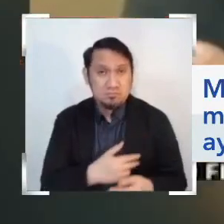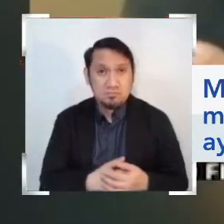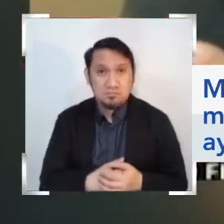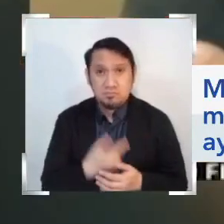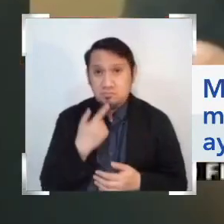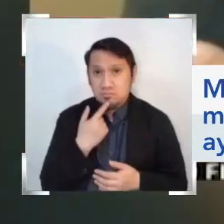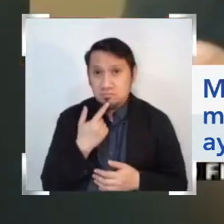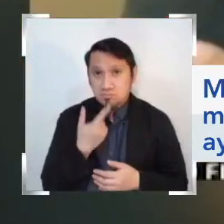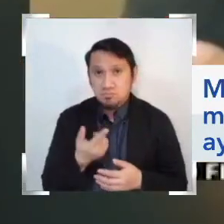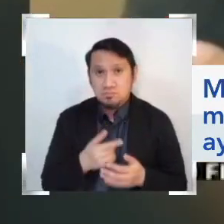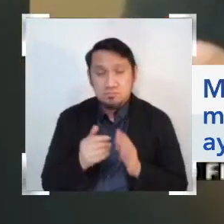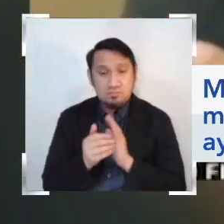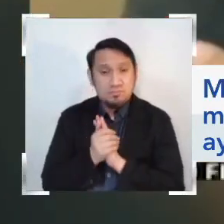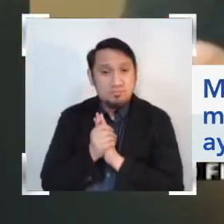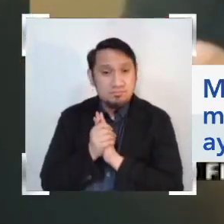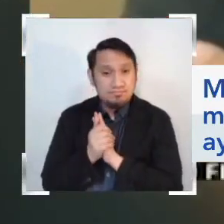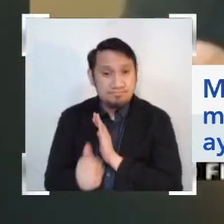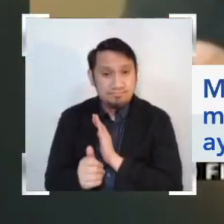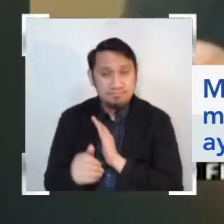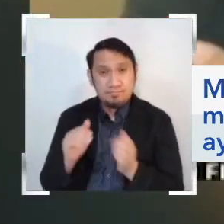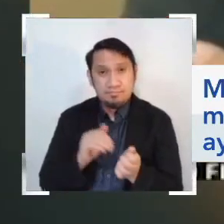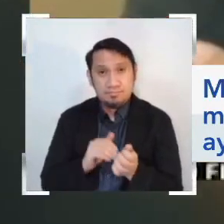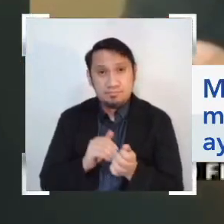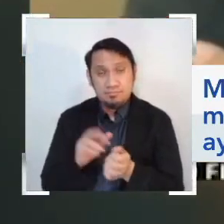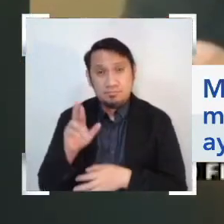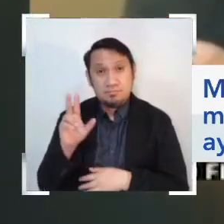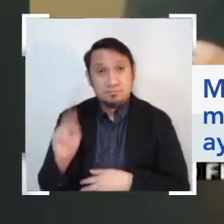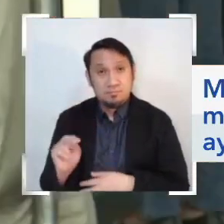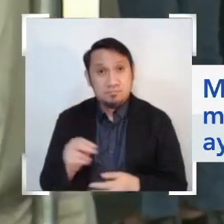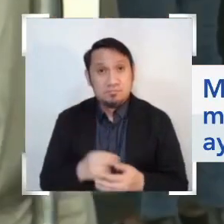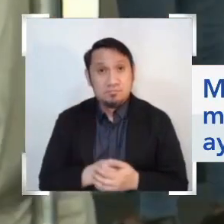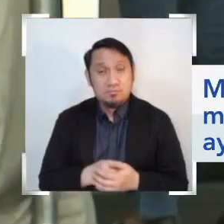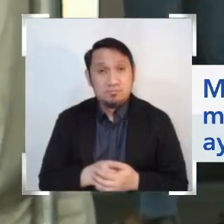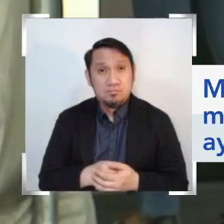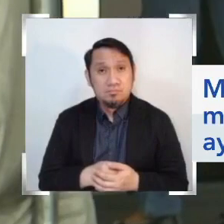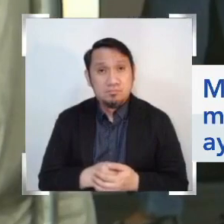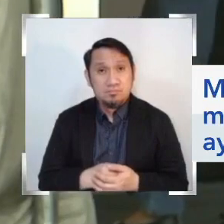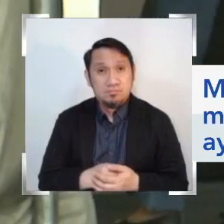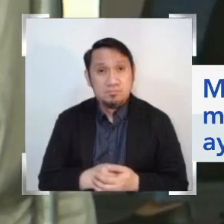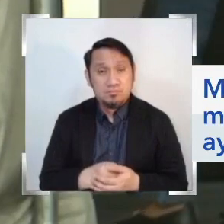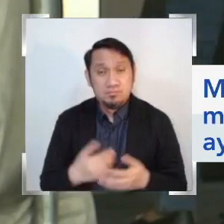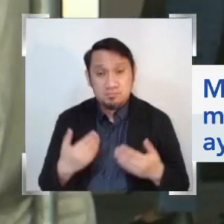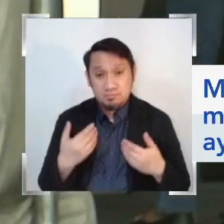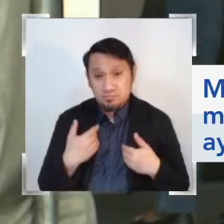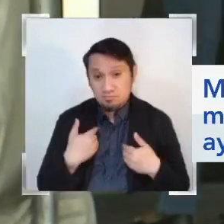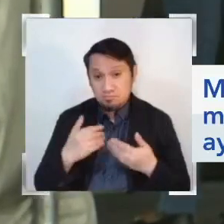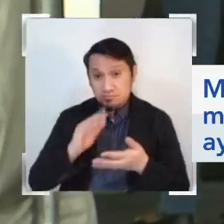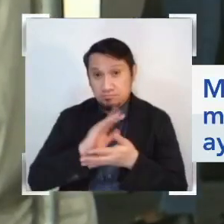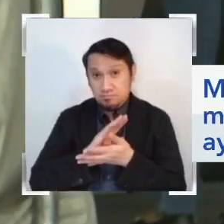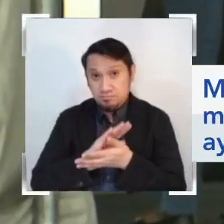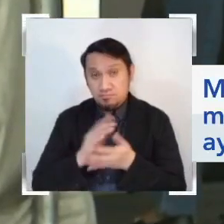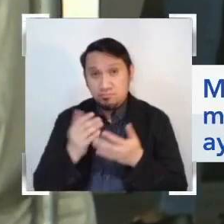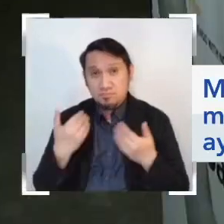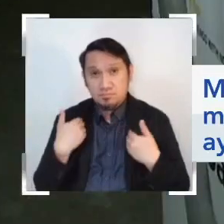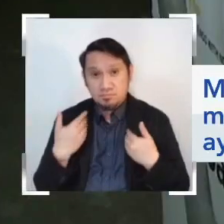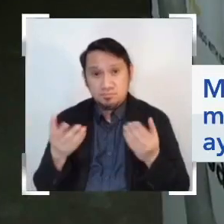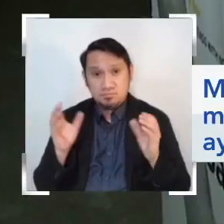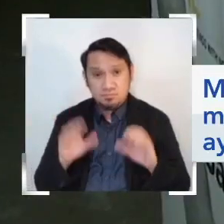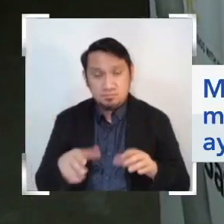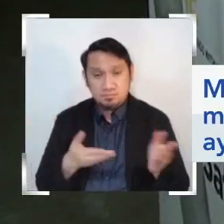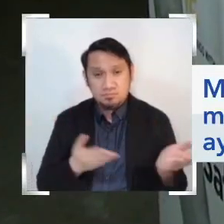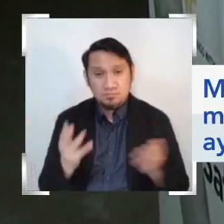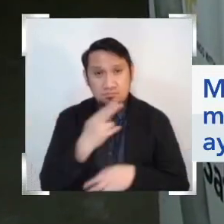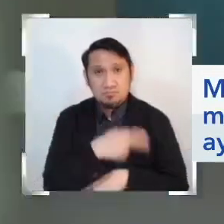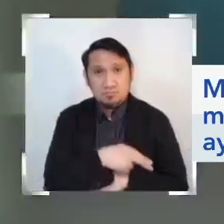ka-infectious disease specialist, Dr. Ron Jean Solante, ang mga muling magkaka-COVID ay mataas din ang tsansang ma-ospital at magkaroon